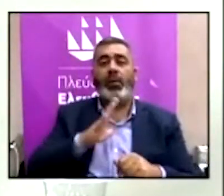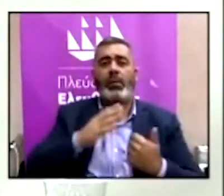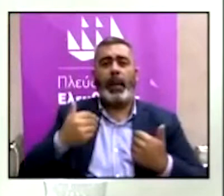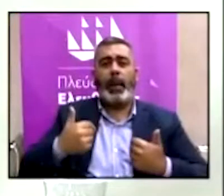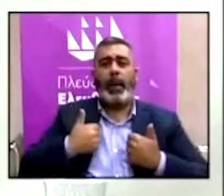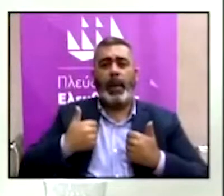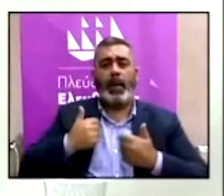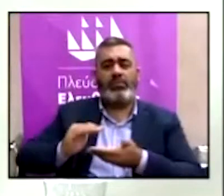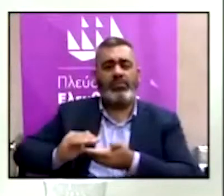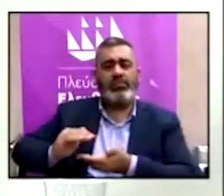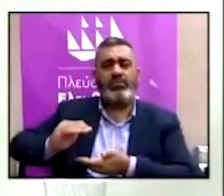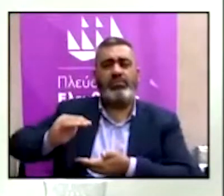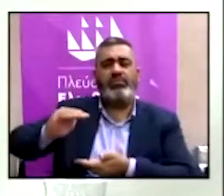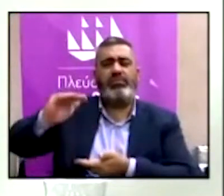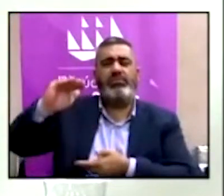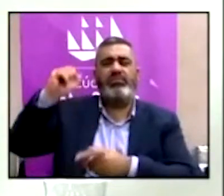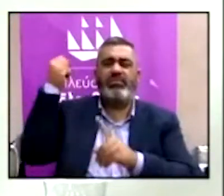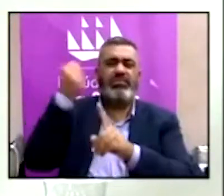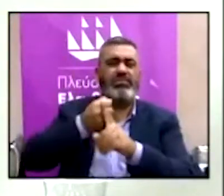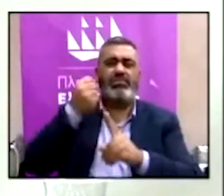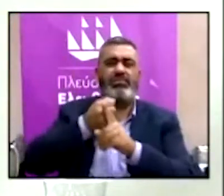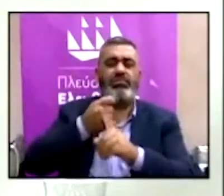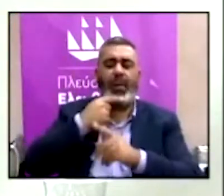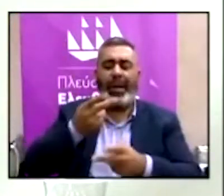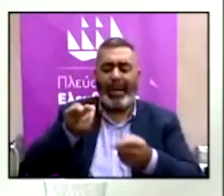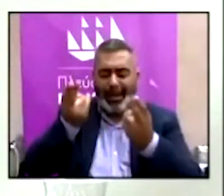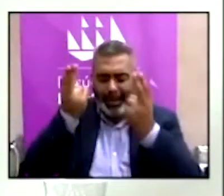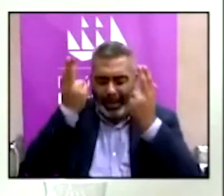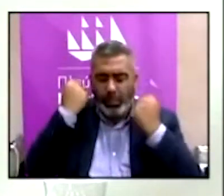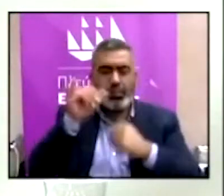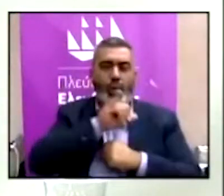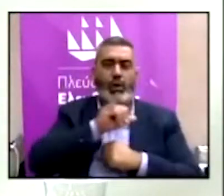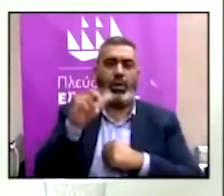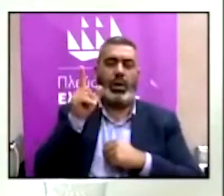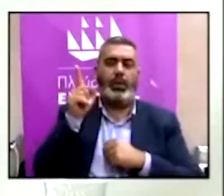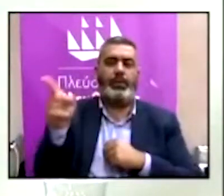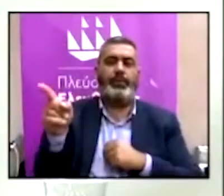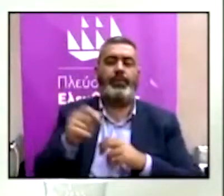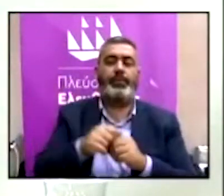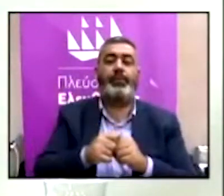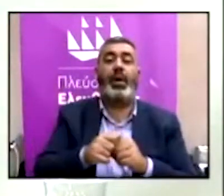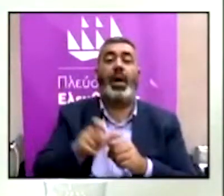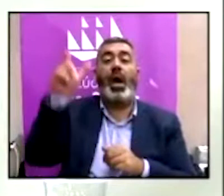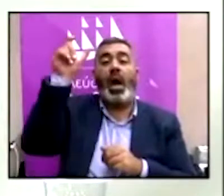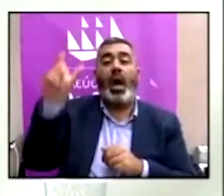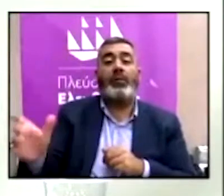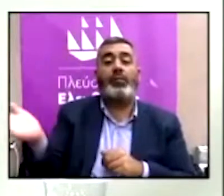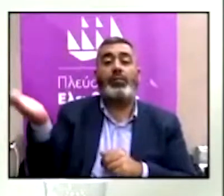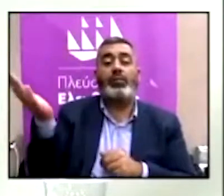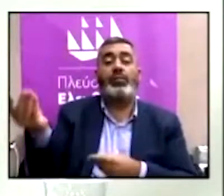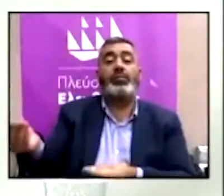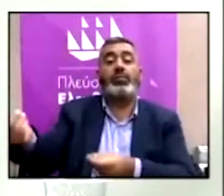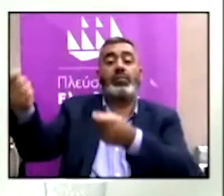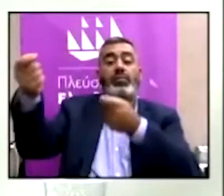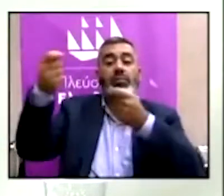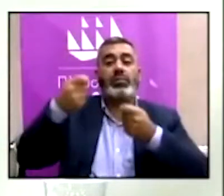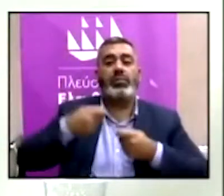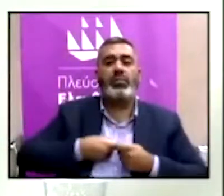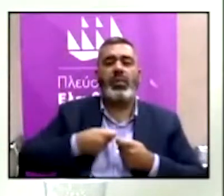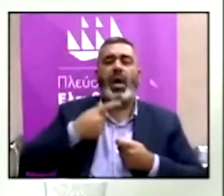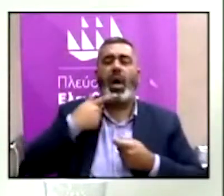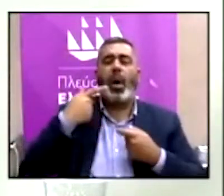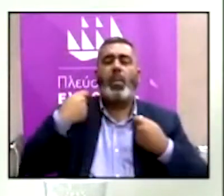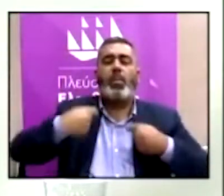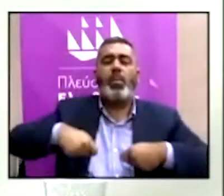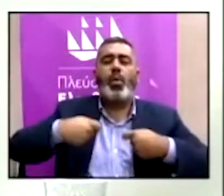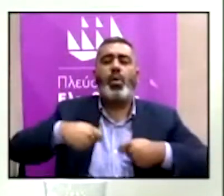του αγωνιζόταν, δεν γονάτισε και δεν έσκυψε ποτέ και μας κληροδότησε έναν πλούτο